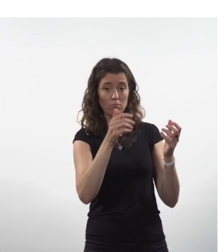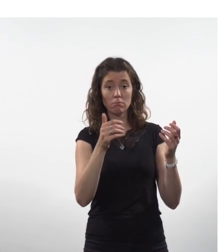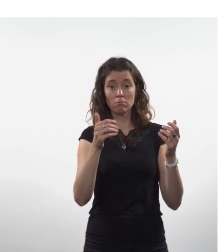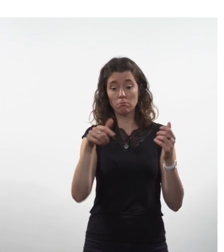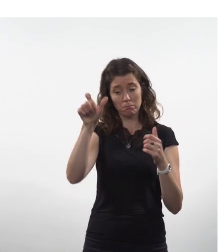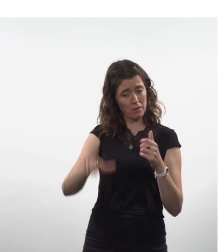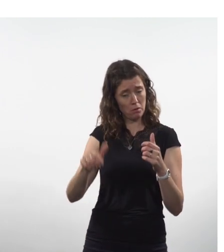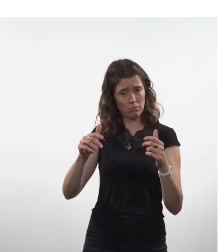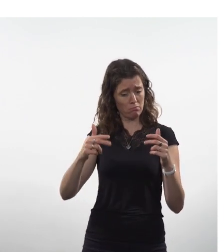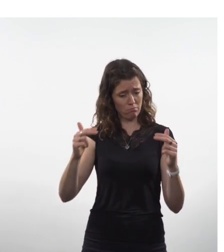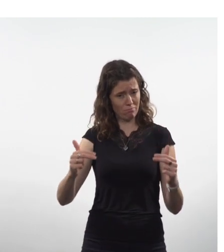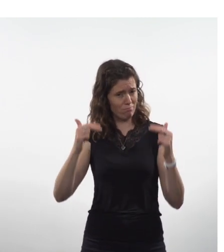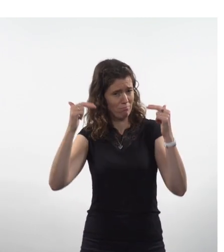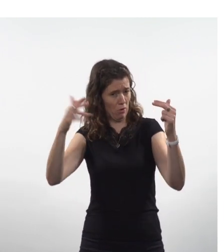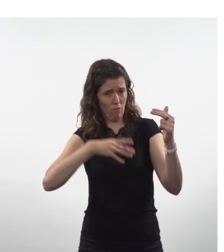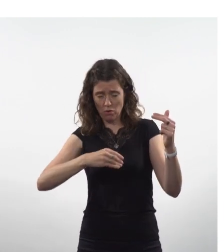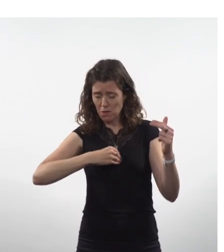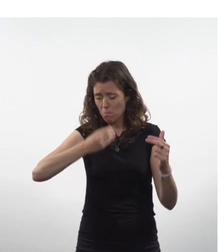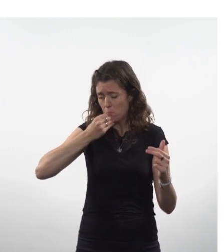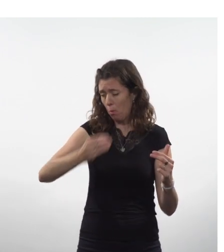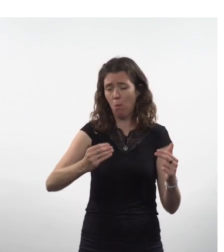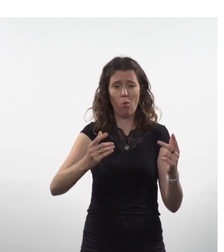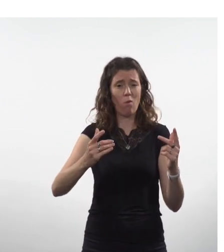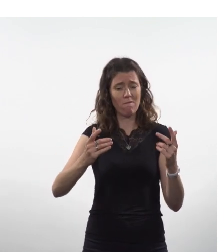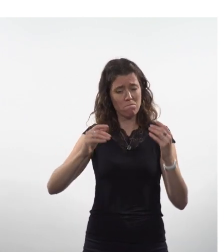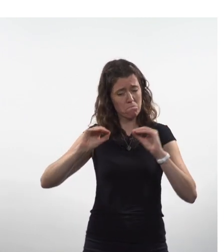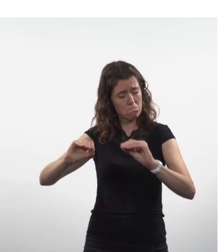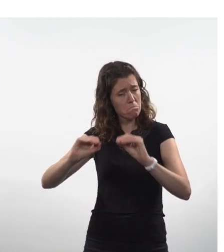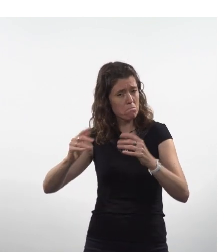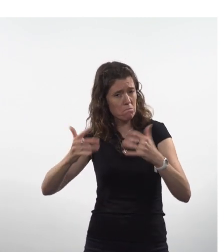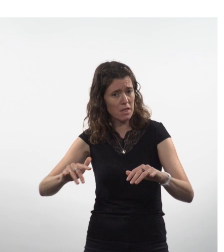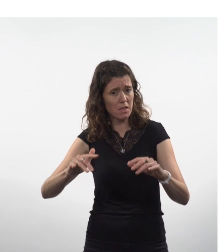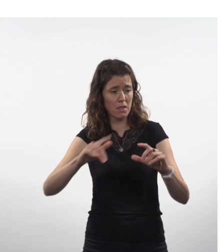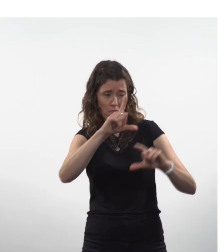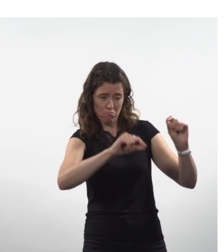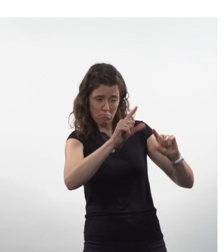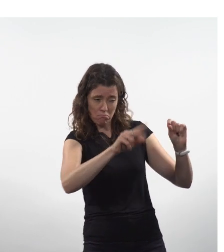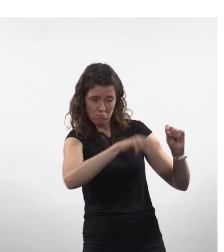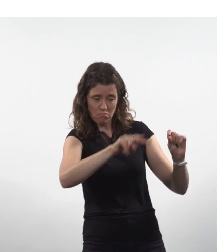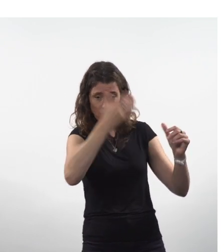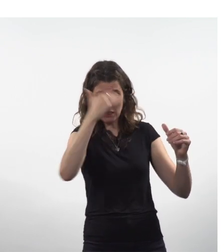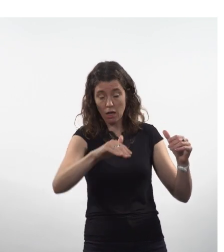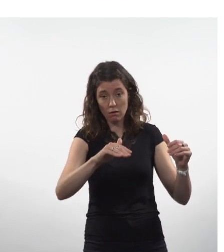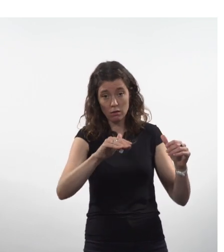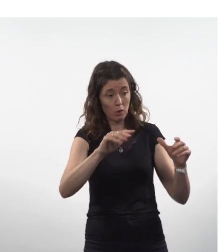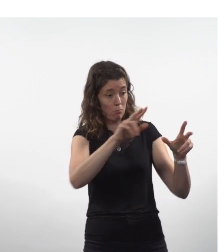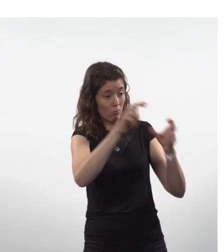un excellent niveau de français et qui a été formé à l'usage de la lecture labiale perçoit